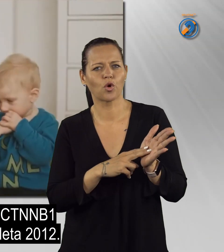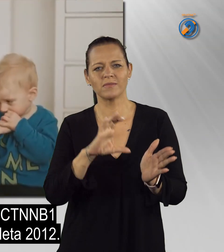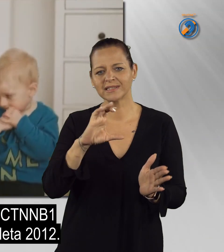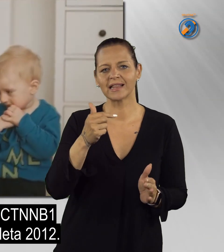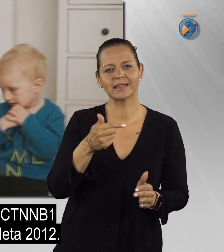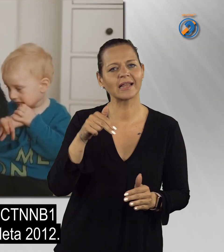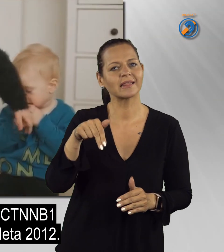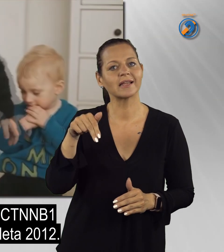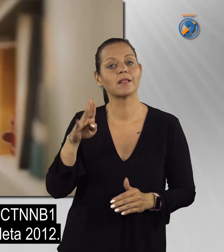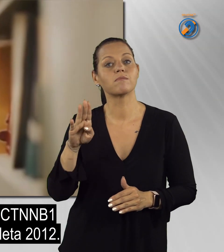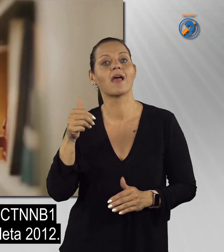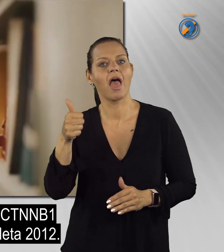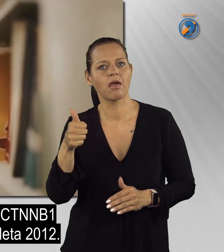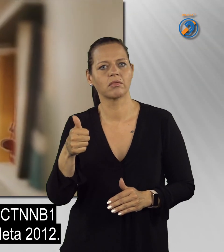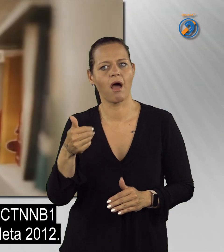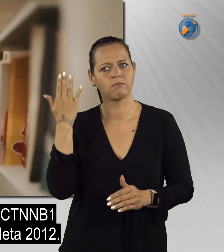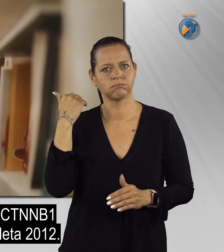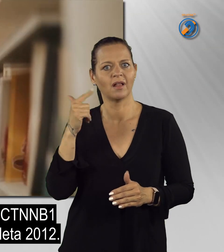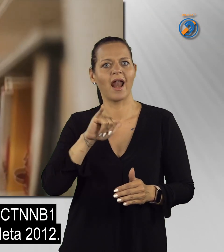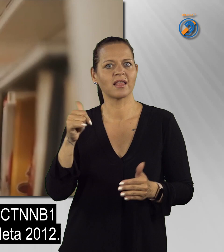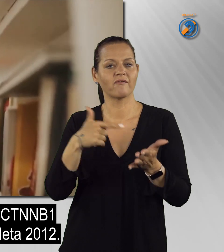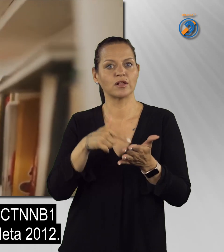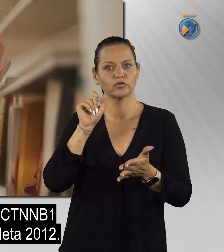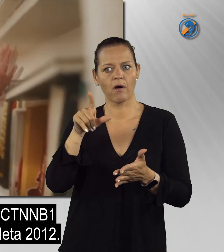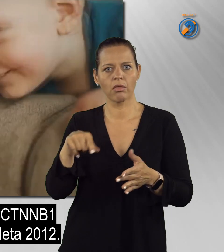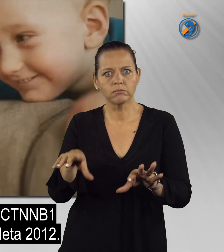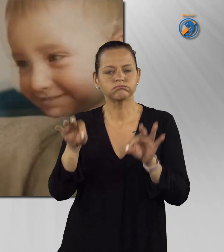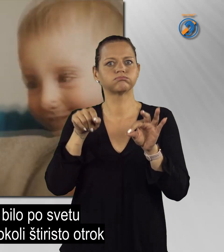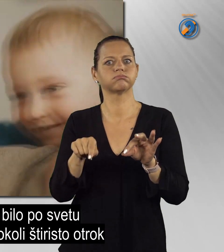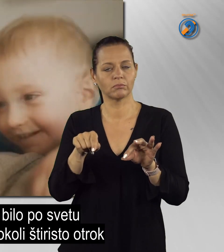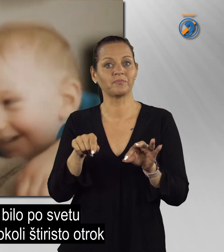Sindrom CTNNB1 so odkrili leta 2012.